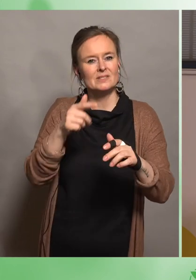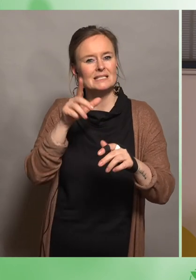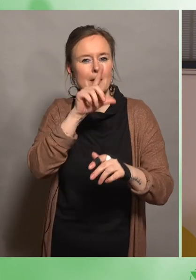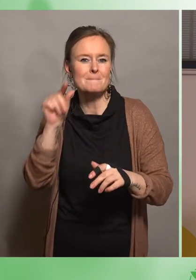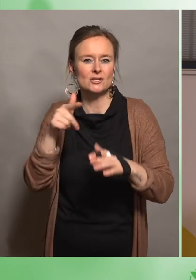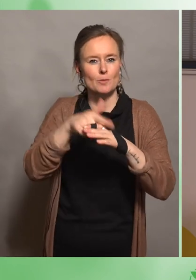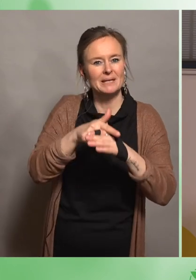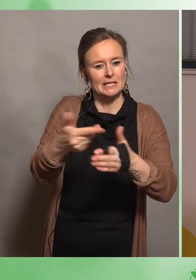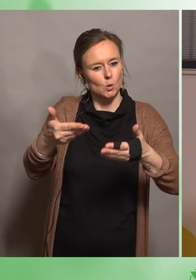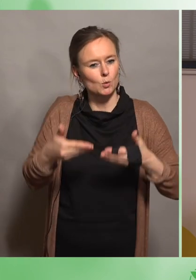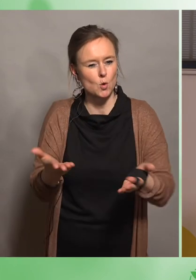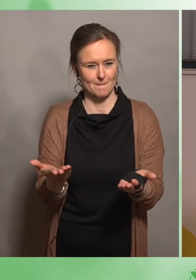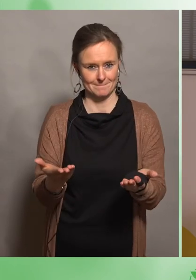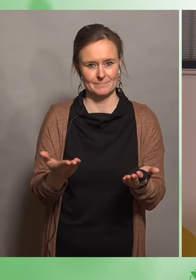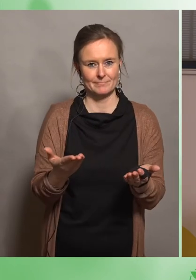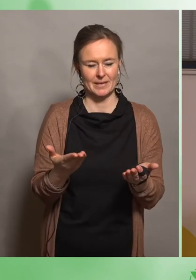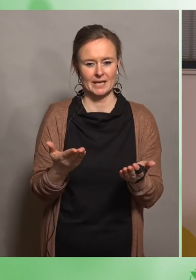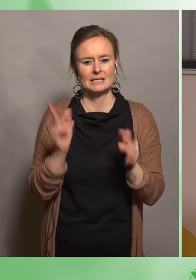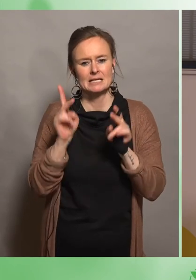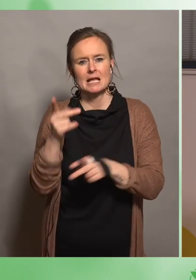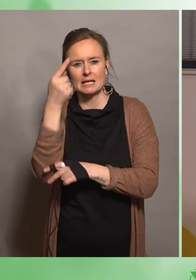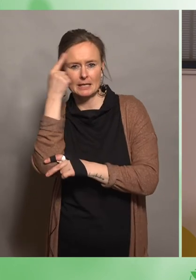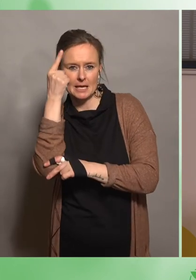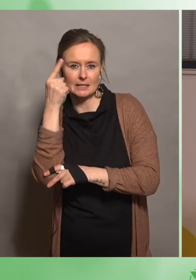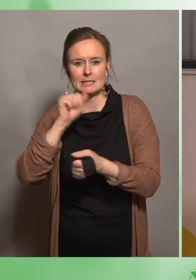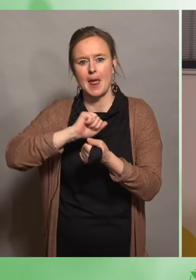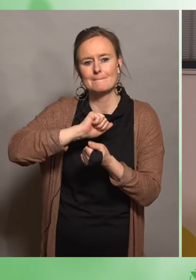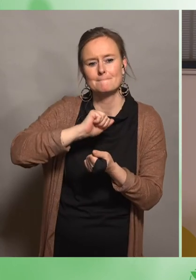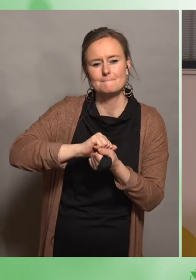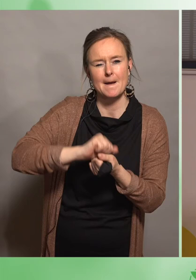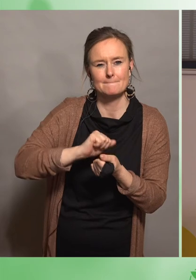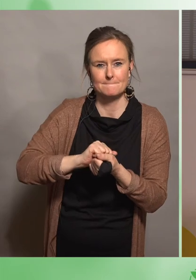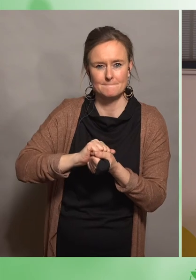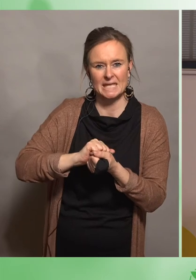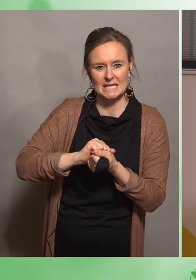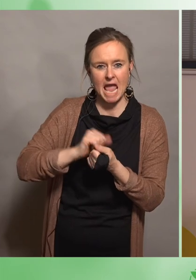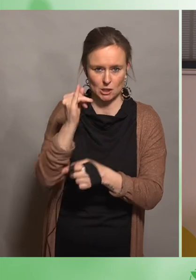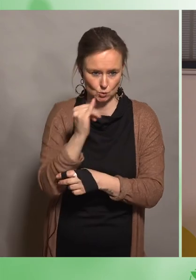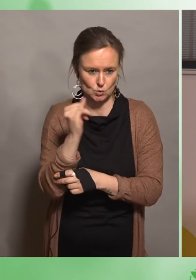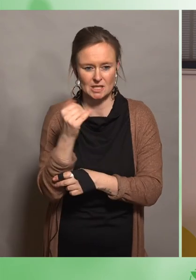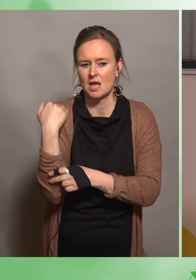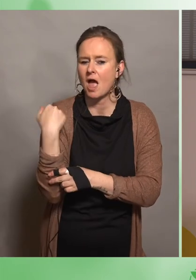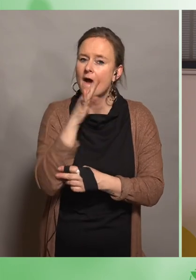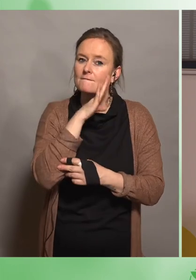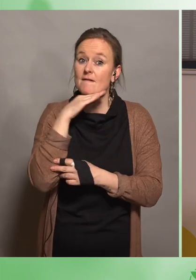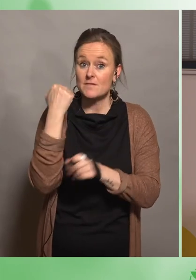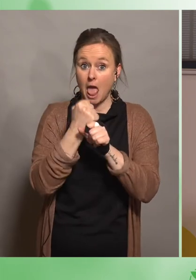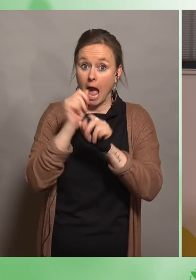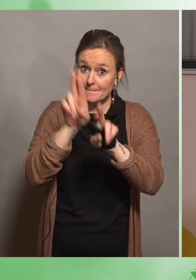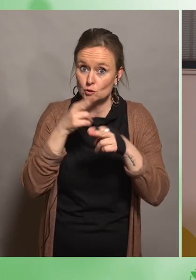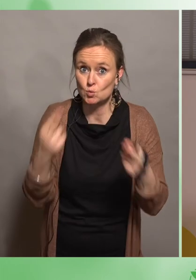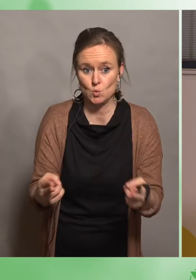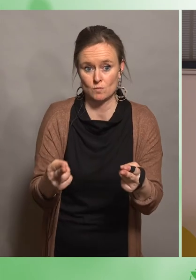Zeit erinnern, wo es relativ üblich war, dass in der Industrie, gerade in der Papierindustrie, es schwere Arbeitsunfälle gab und leider viele Menschen daraus aus